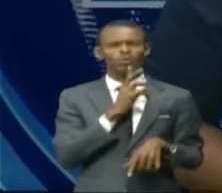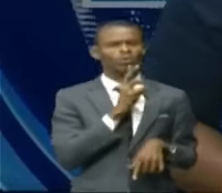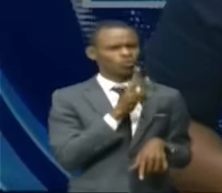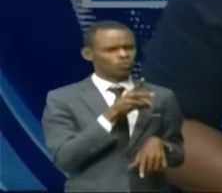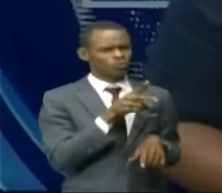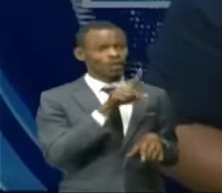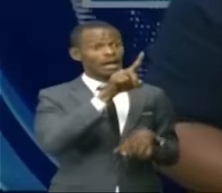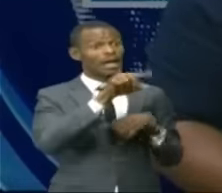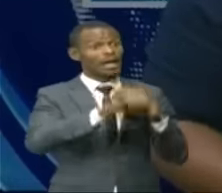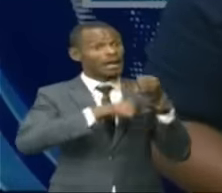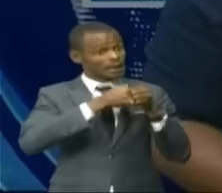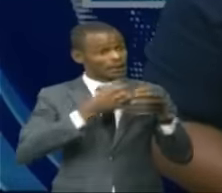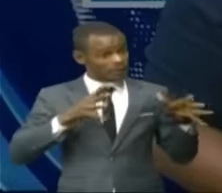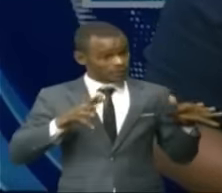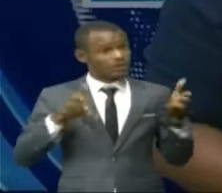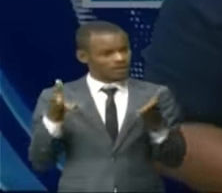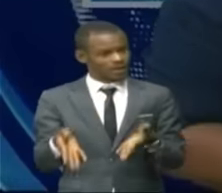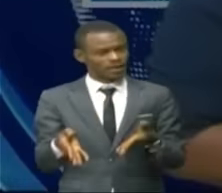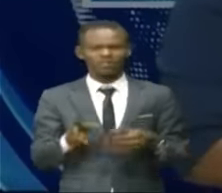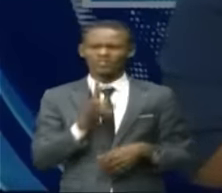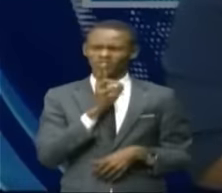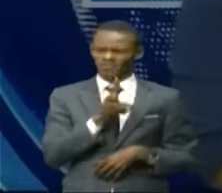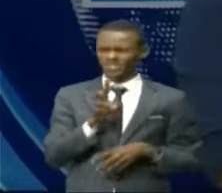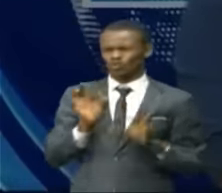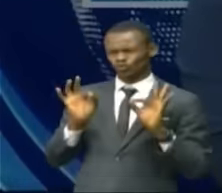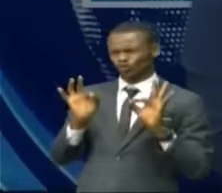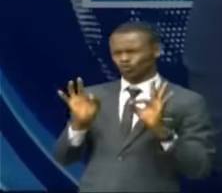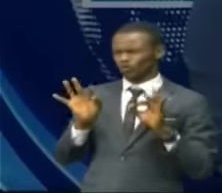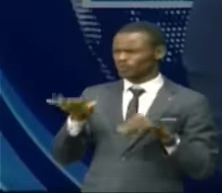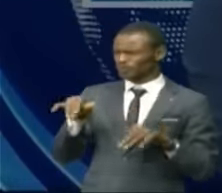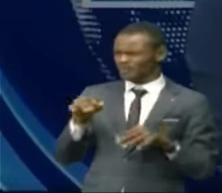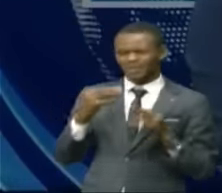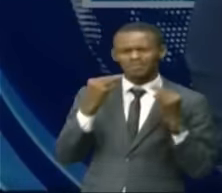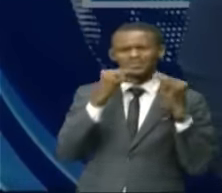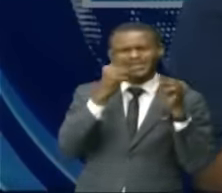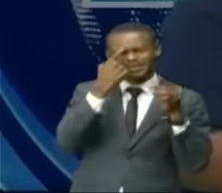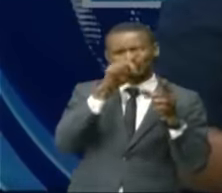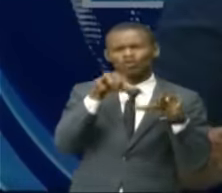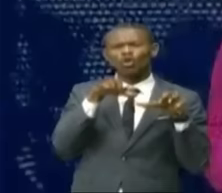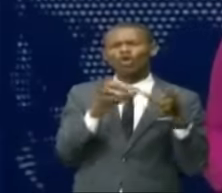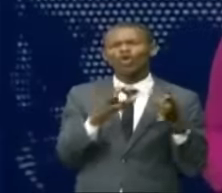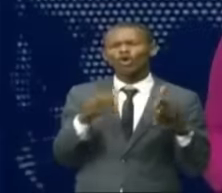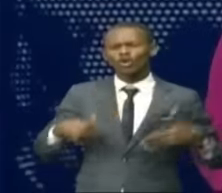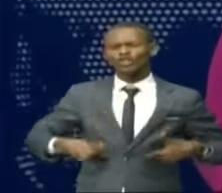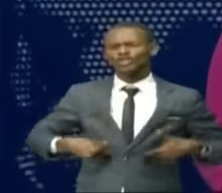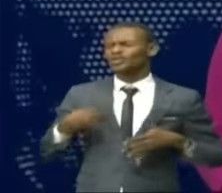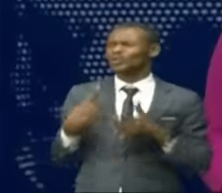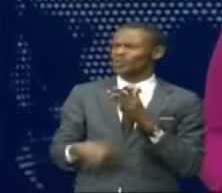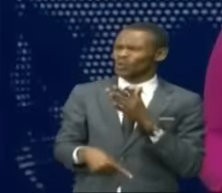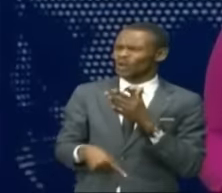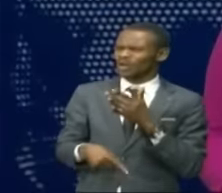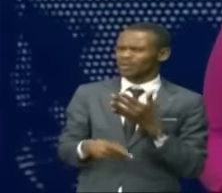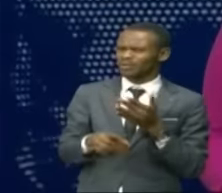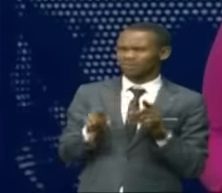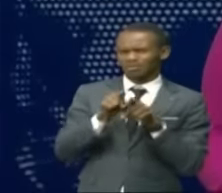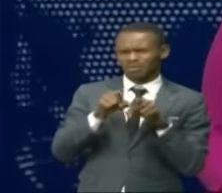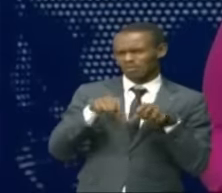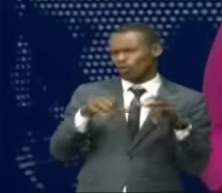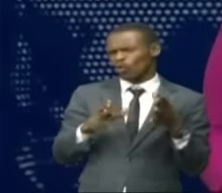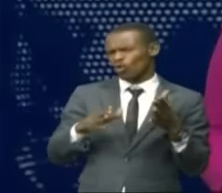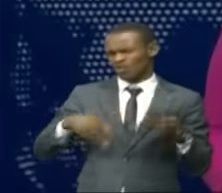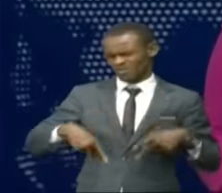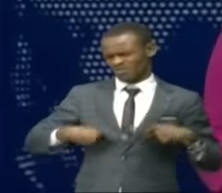fait bien ses preuves. Alors, vous avez un message particulier à adresser aux jeunes Congolais aujourd'hui. Oui. Et aussi, pas seulement Congolais, d'ailleurs également.